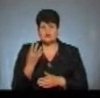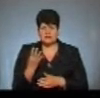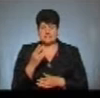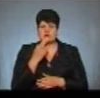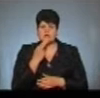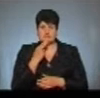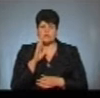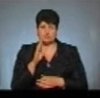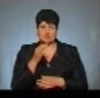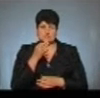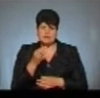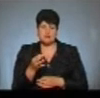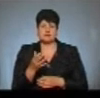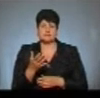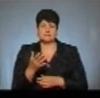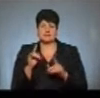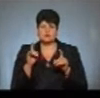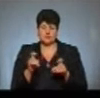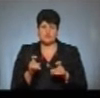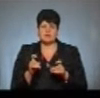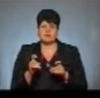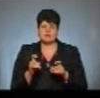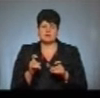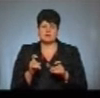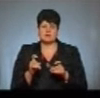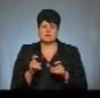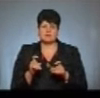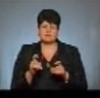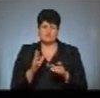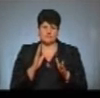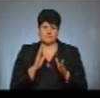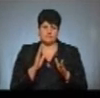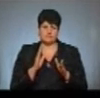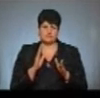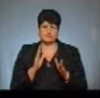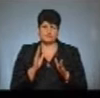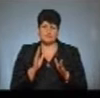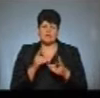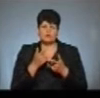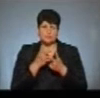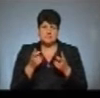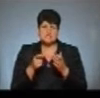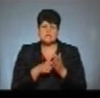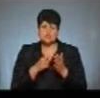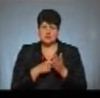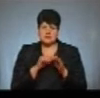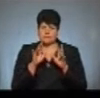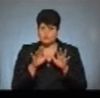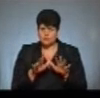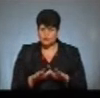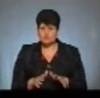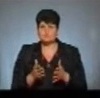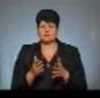нас буде оприлюднено результати тестування і на інформаційних сторінках, і на сторінці навчального закладу, якщо це державна